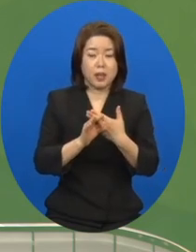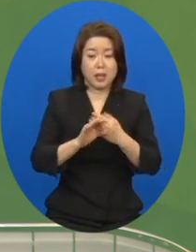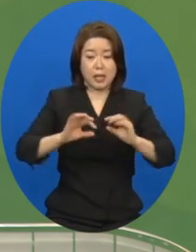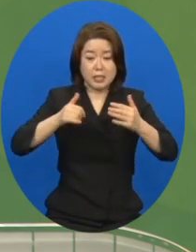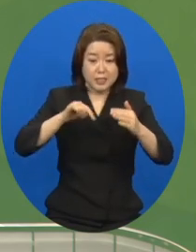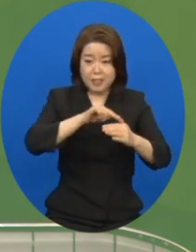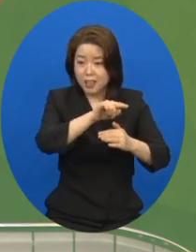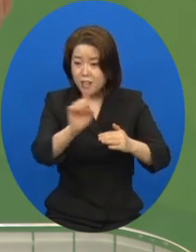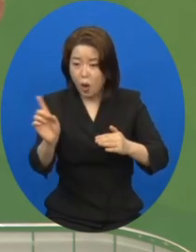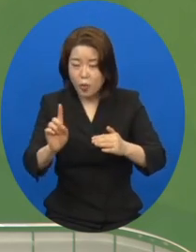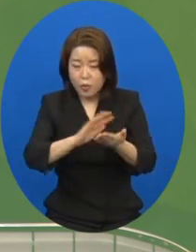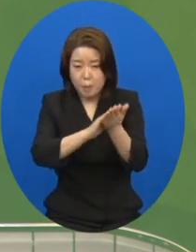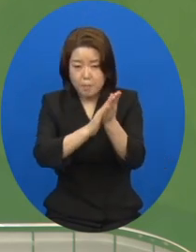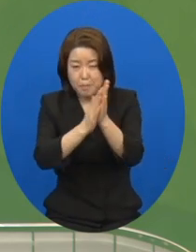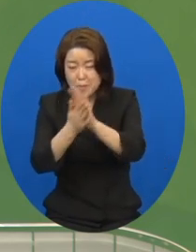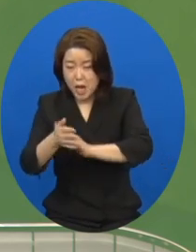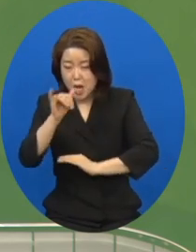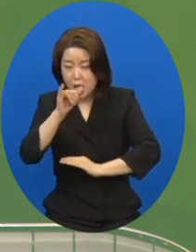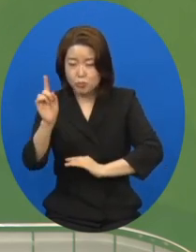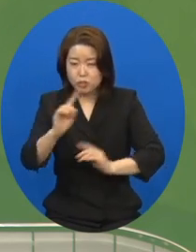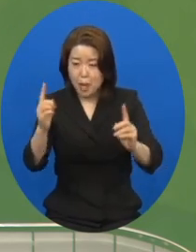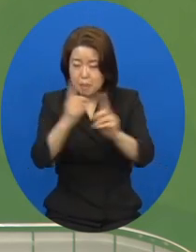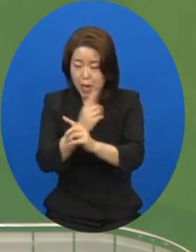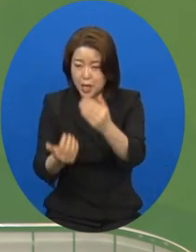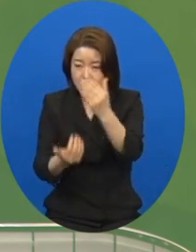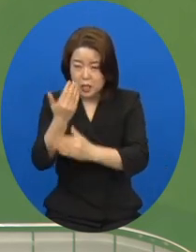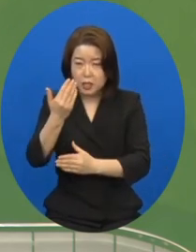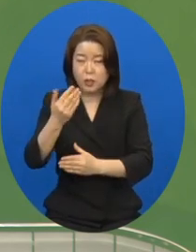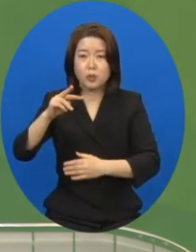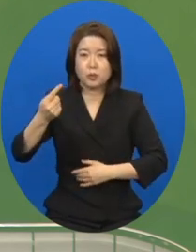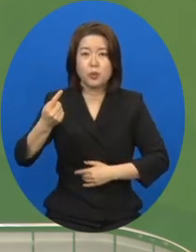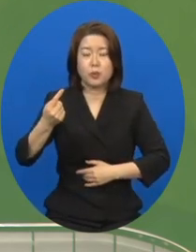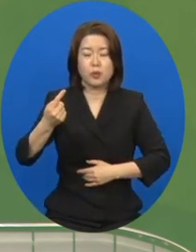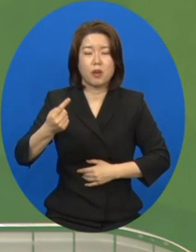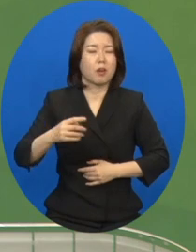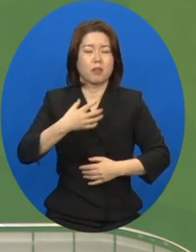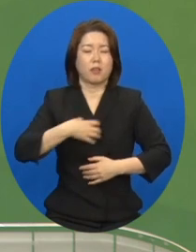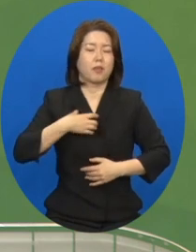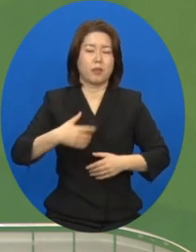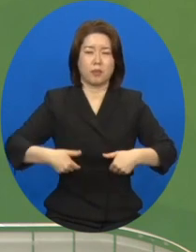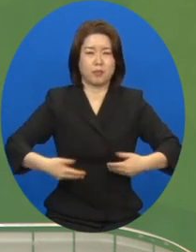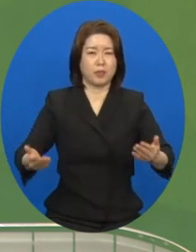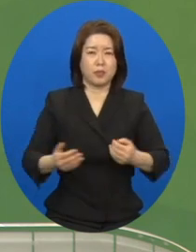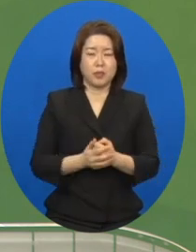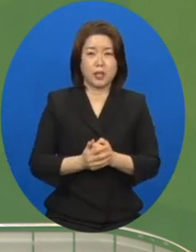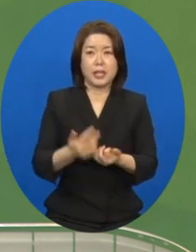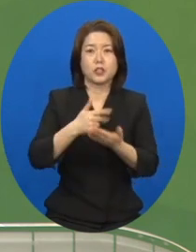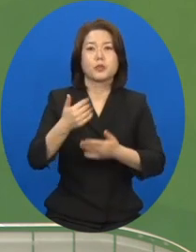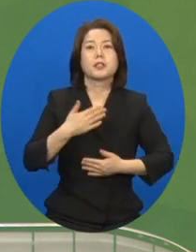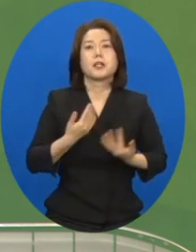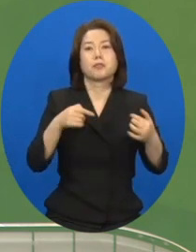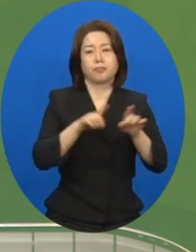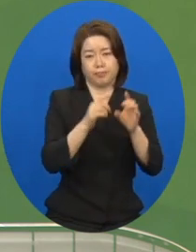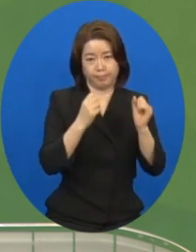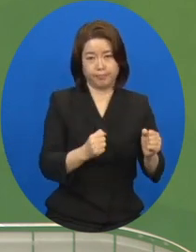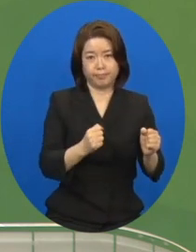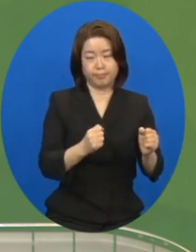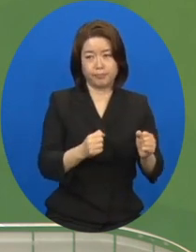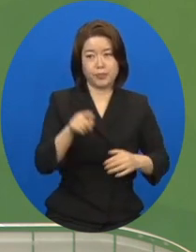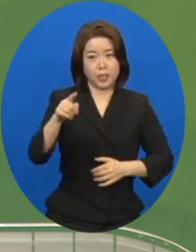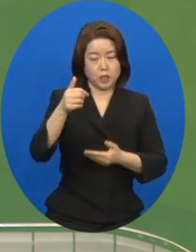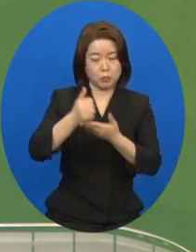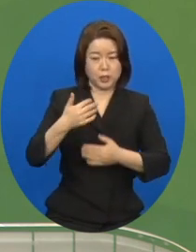변화가 와도 무슨 일이 일어나도 걱정할 게 없어요. 주님이 나와 함께 계시고 그분이